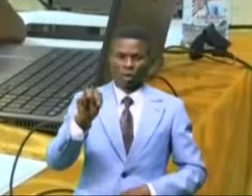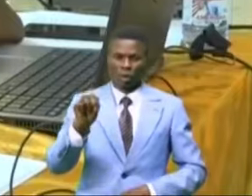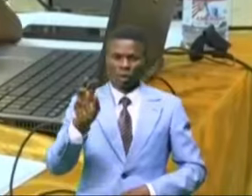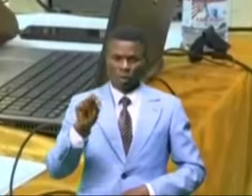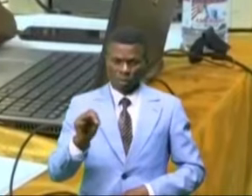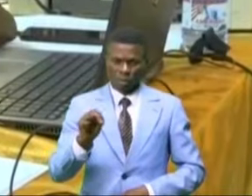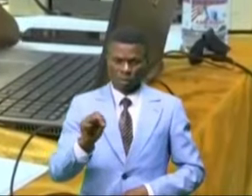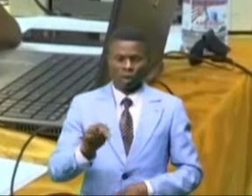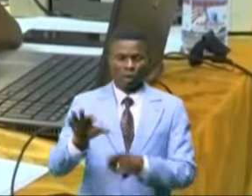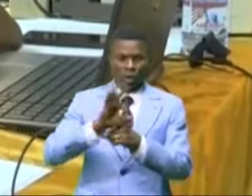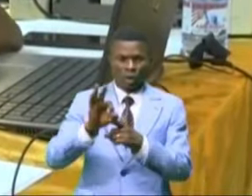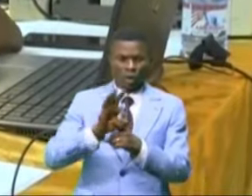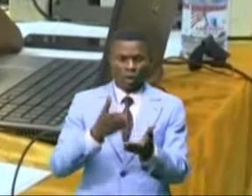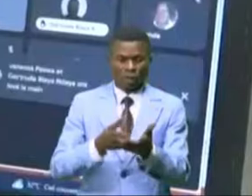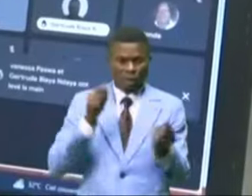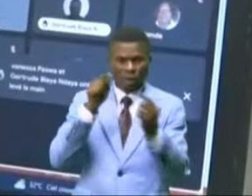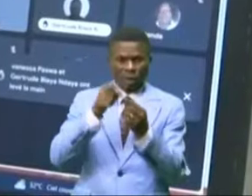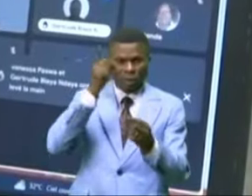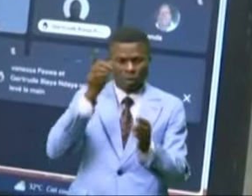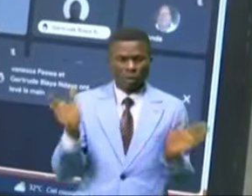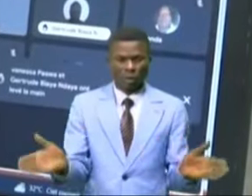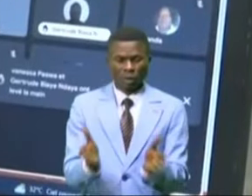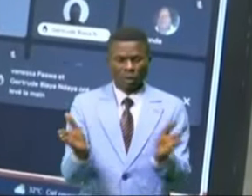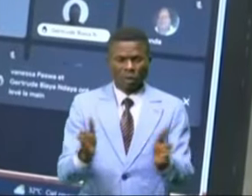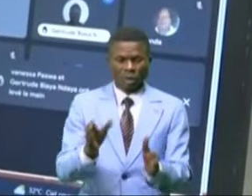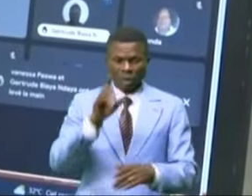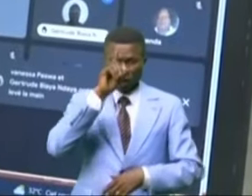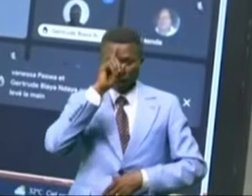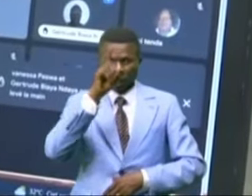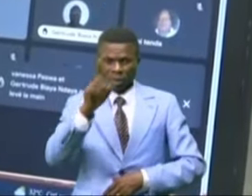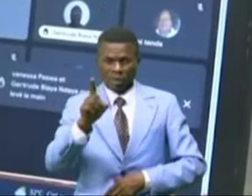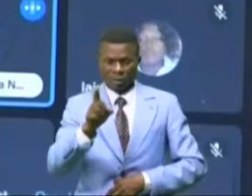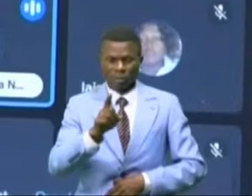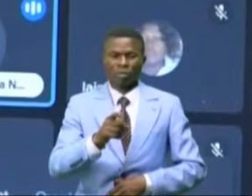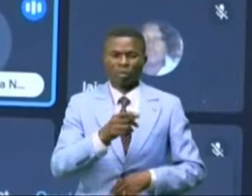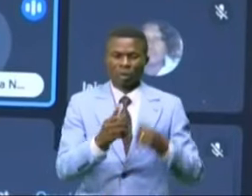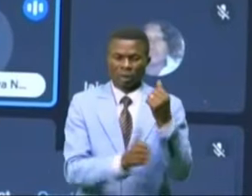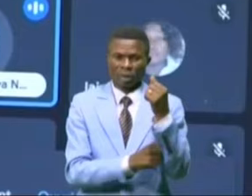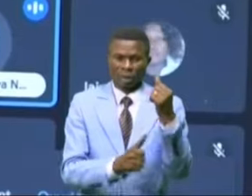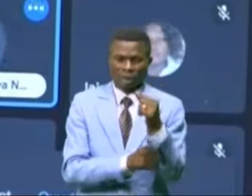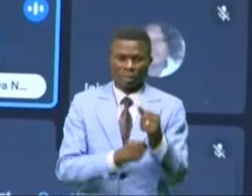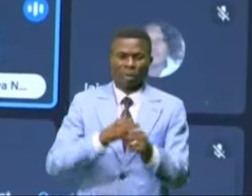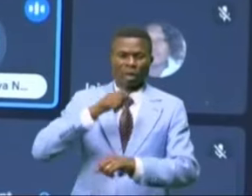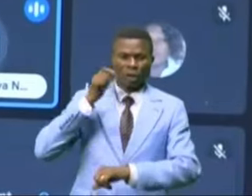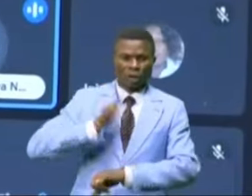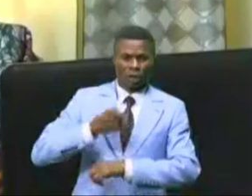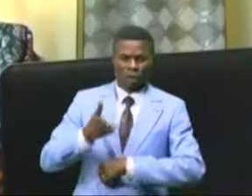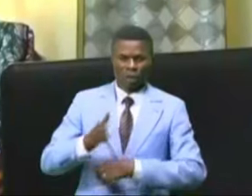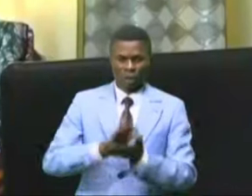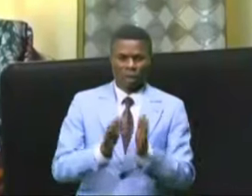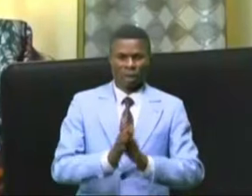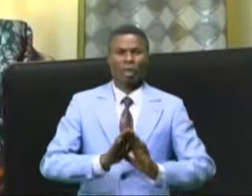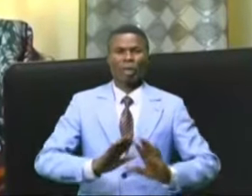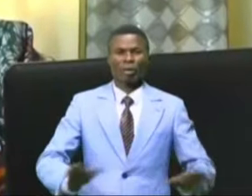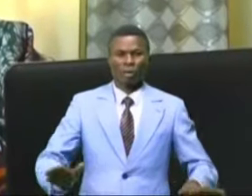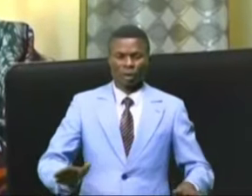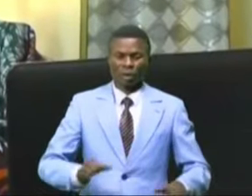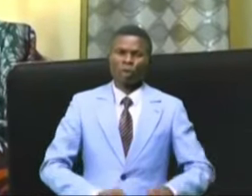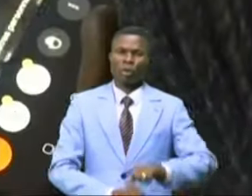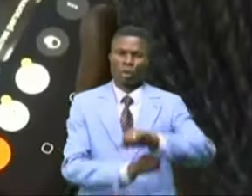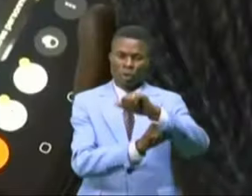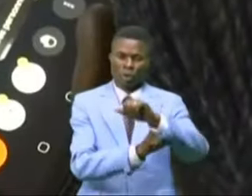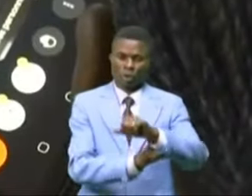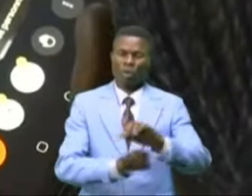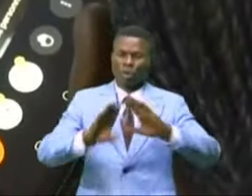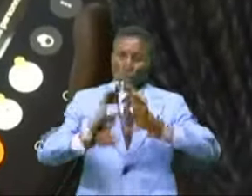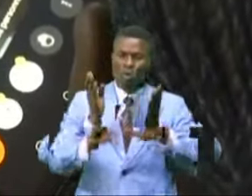remise à niveau a pour objectif de renforcer les capacités de personnes ressources pour qu'elles soient capables d'accompagner tous